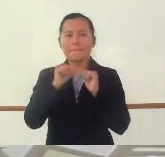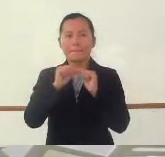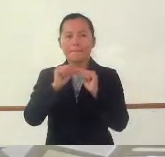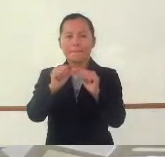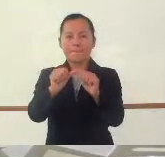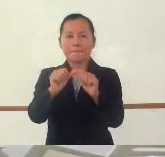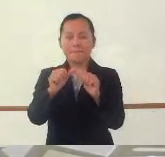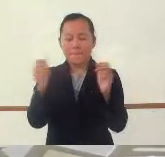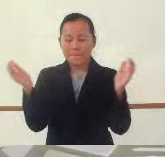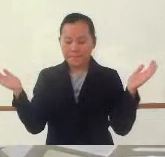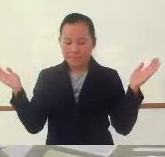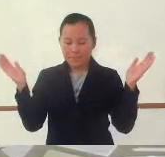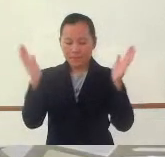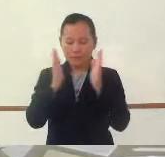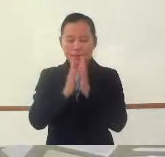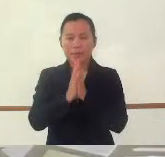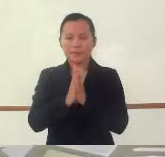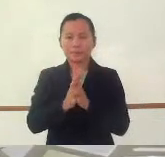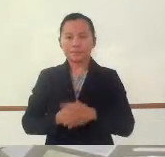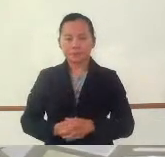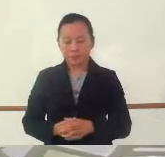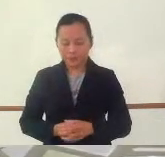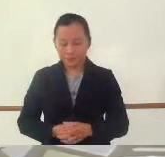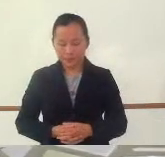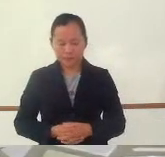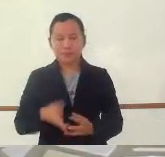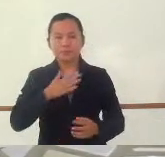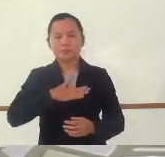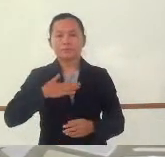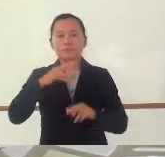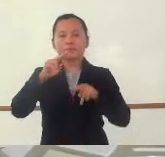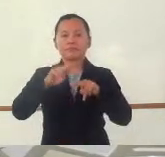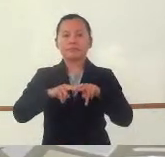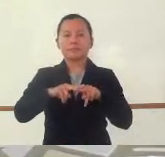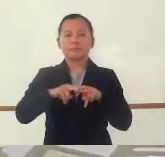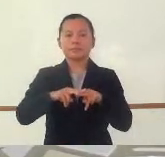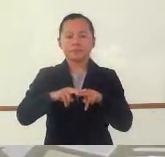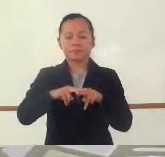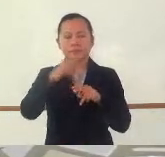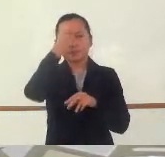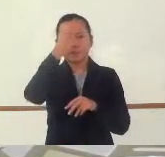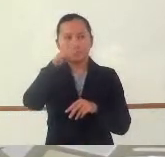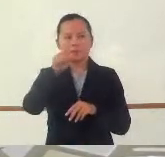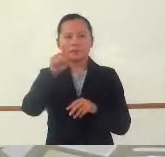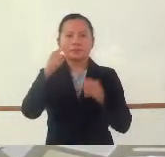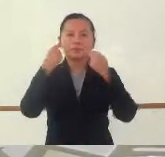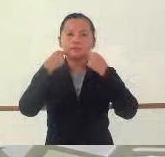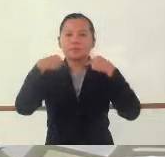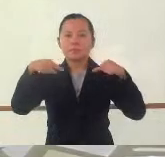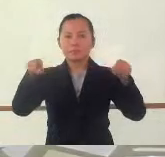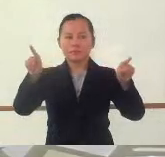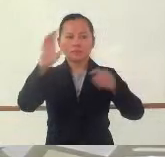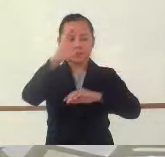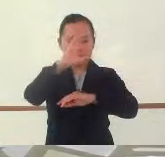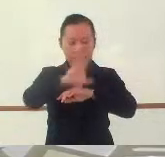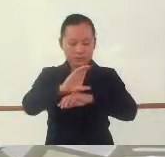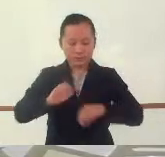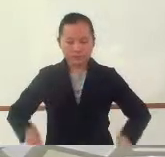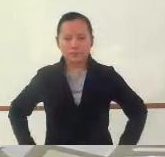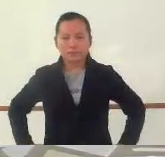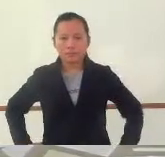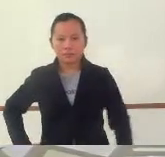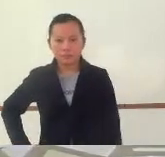sepanjang masa. Amin. Silakan duduk, saudara dan saudari, bagi mendengarkan beberapa pengumuman.